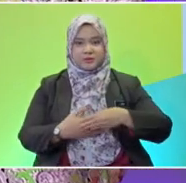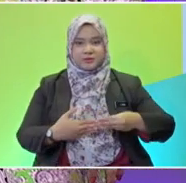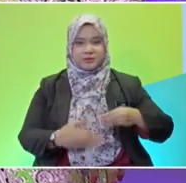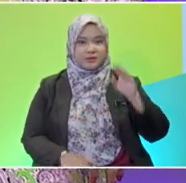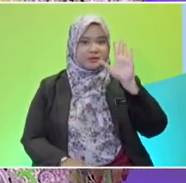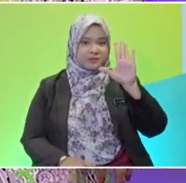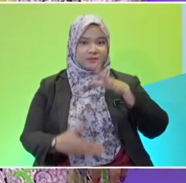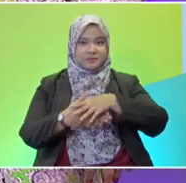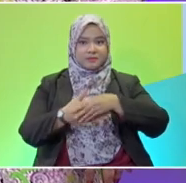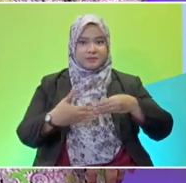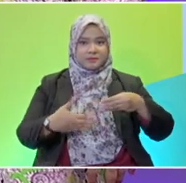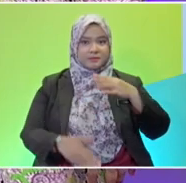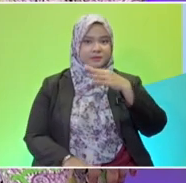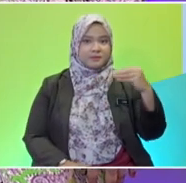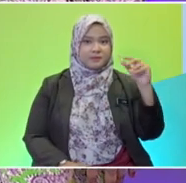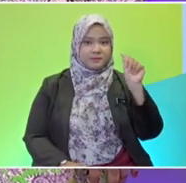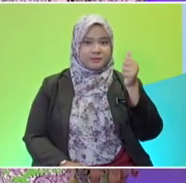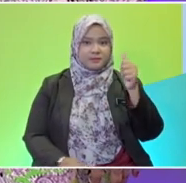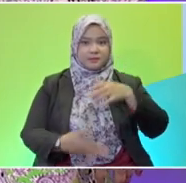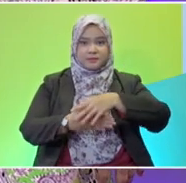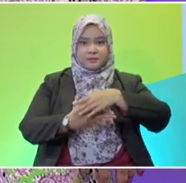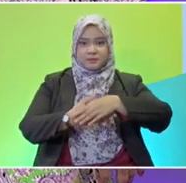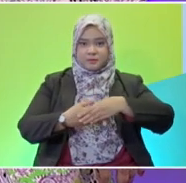untuk yang kali ini